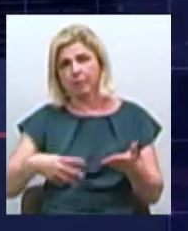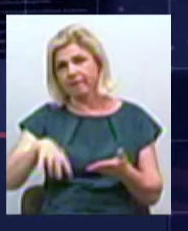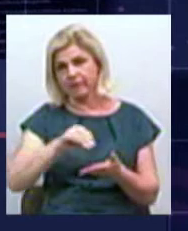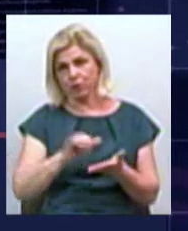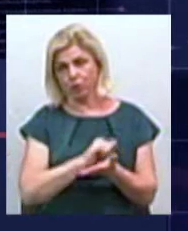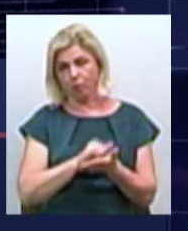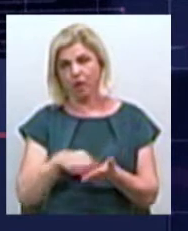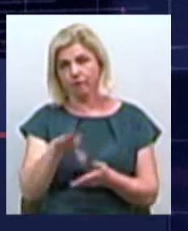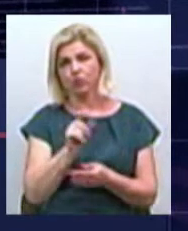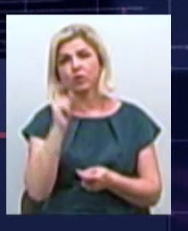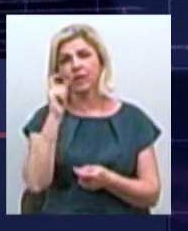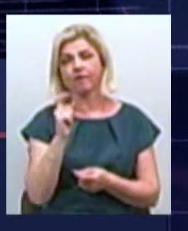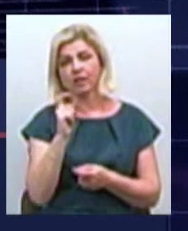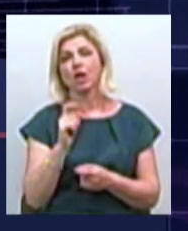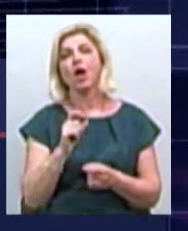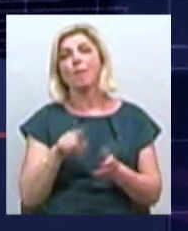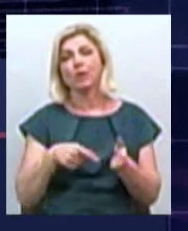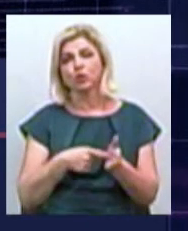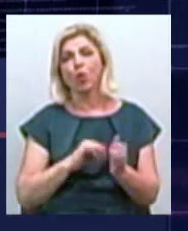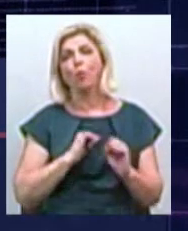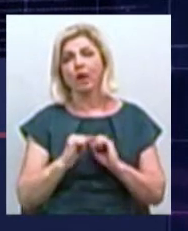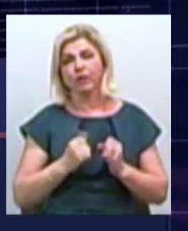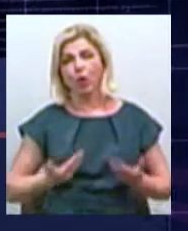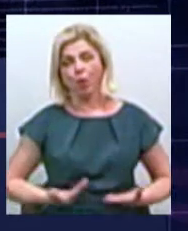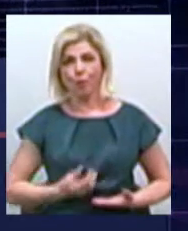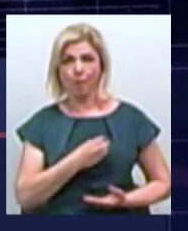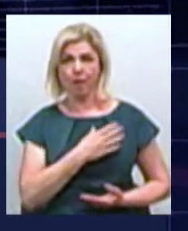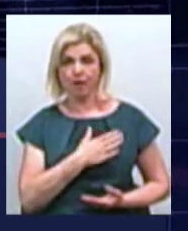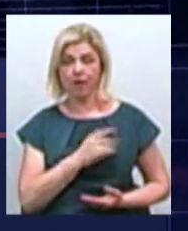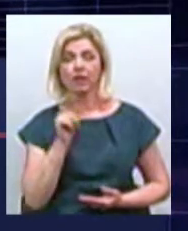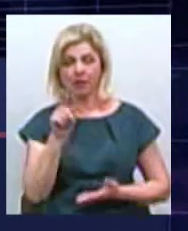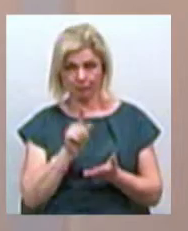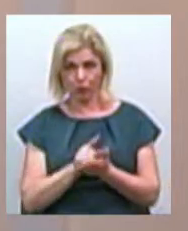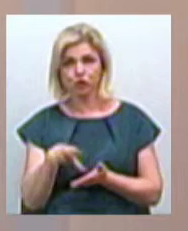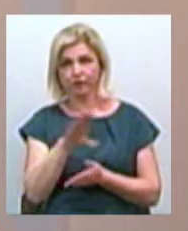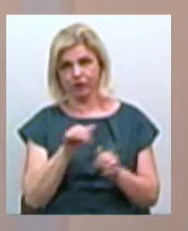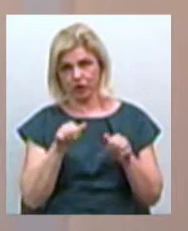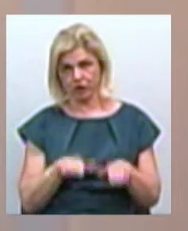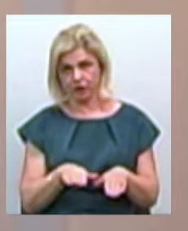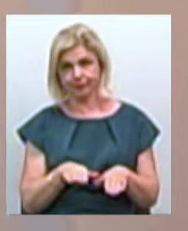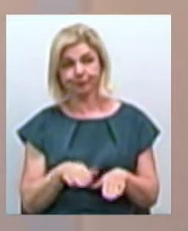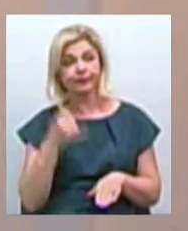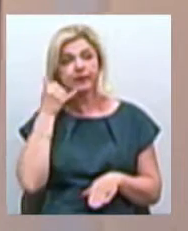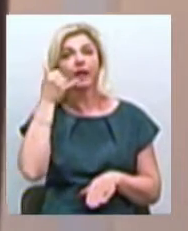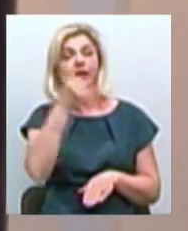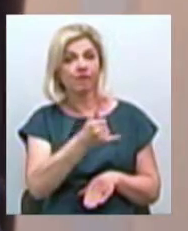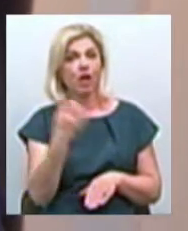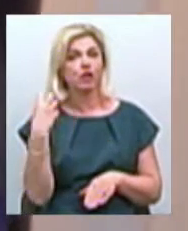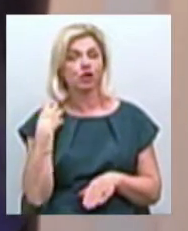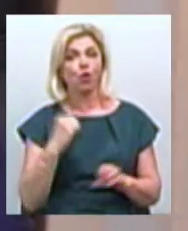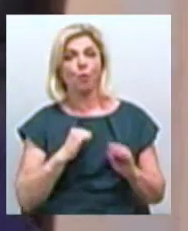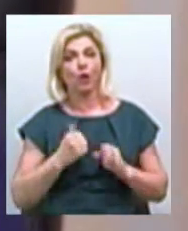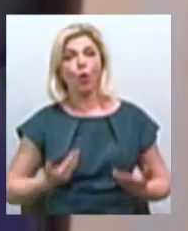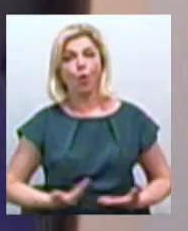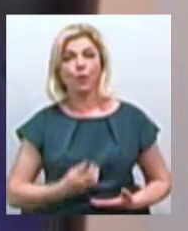зависло в міському управлінні комунального майна. Там всі питання мають вирішитись. Телефоном начальник управління комунального майна